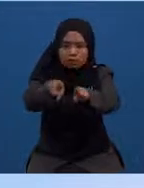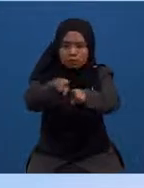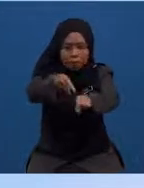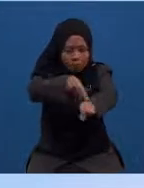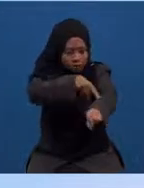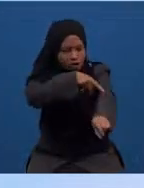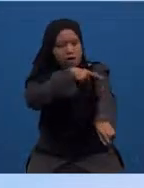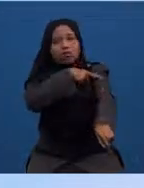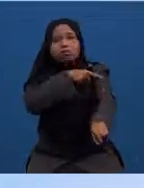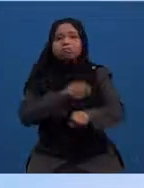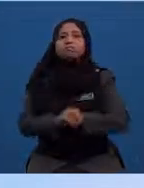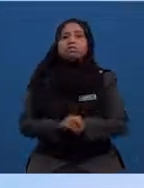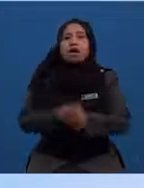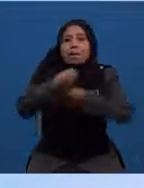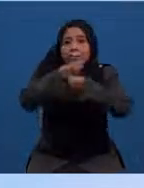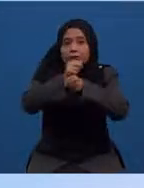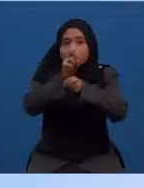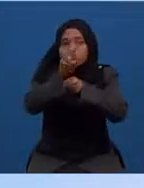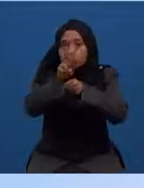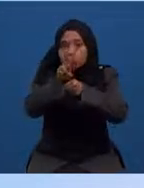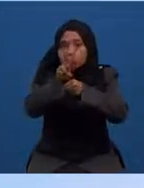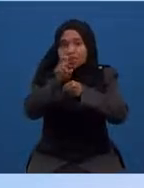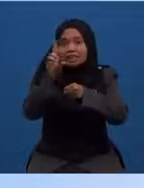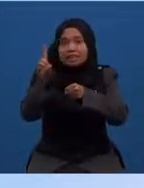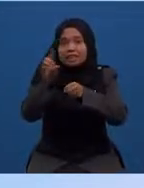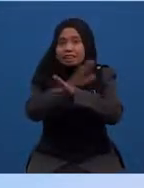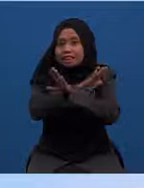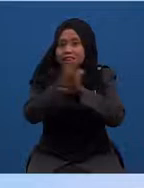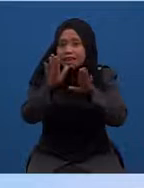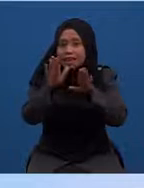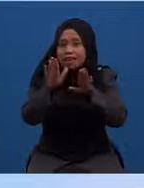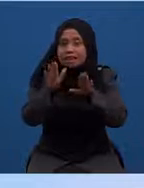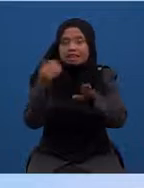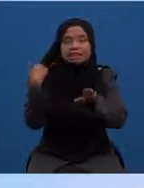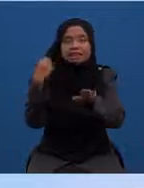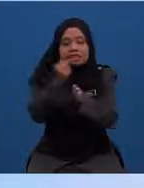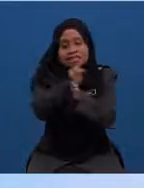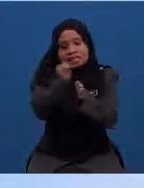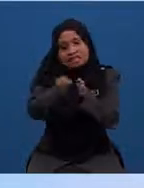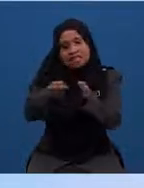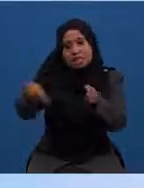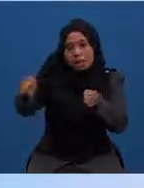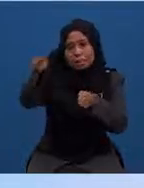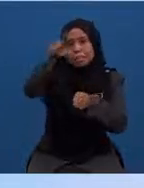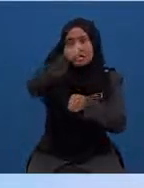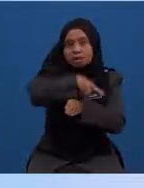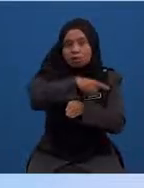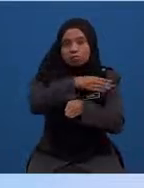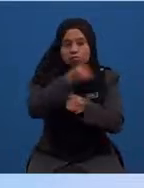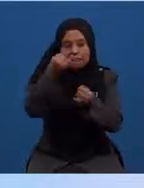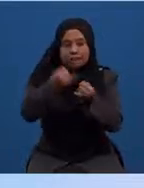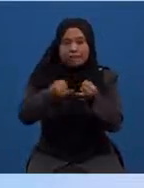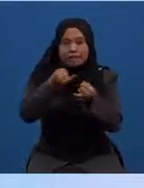ya, murid-murid? Bentuk dua dimensi ini tidak mempunyai sisi melengkung dan